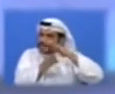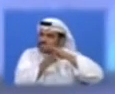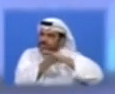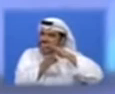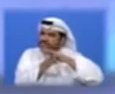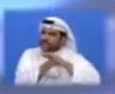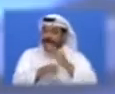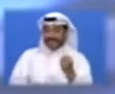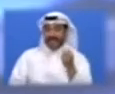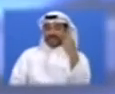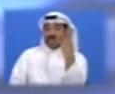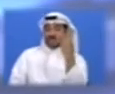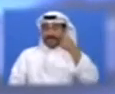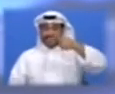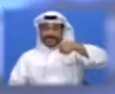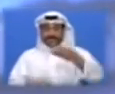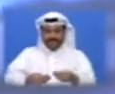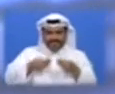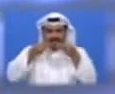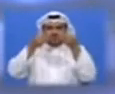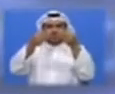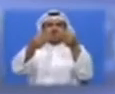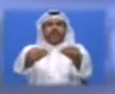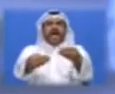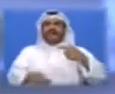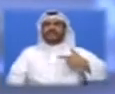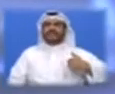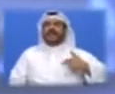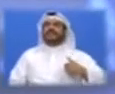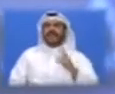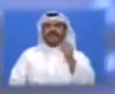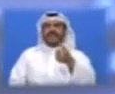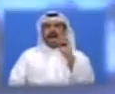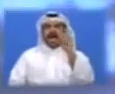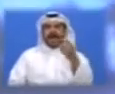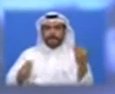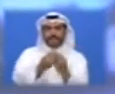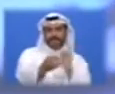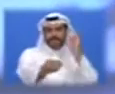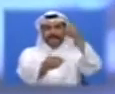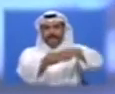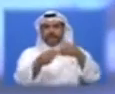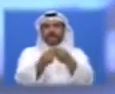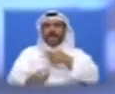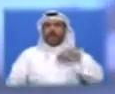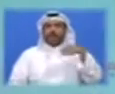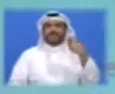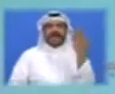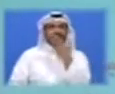2013-2014، والتي نظمتها مبرة إبراهيم طاهر البغلي بالتعاون مع وزارة التربية.